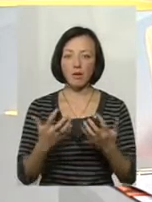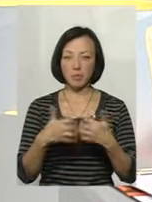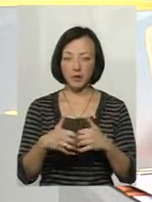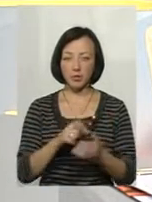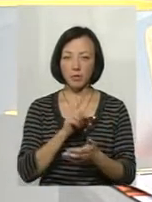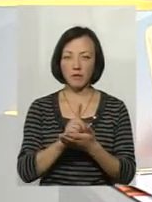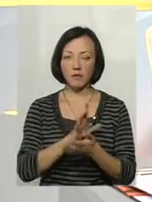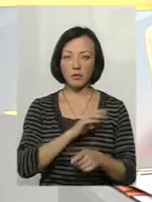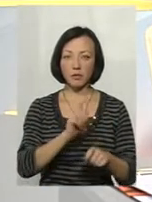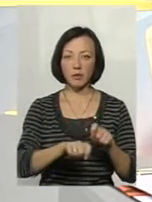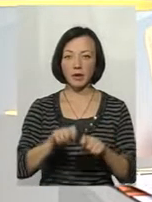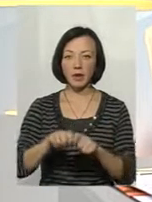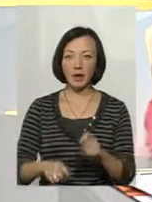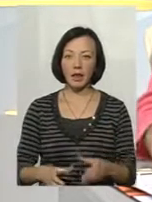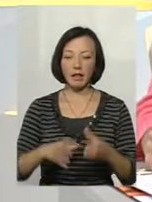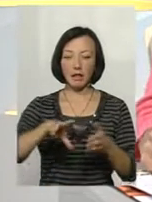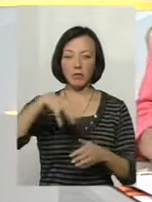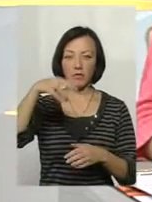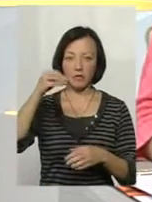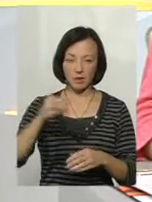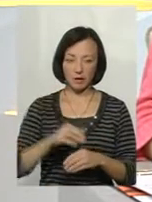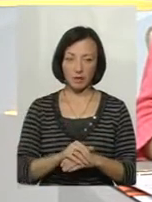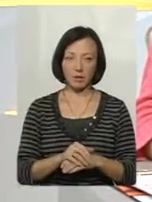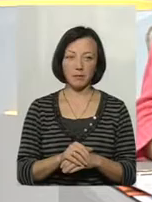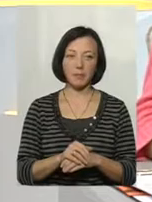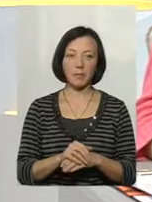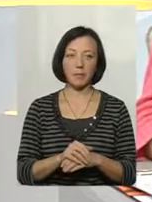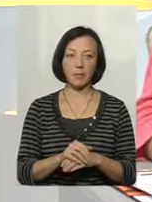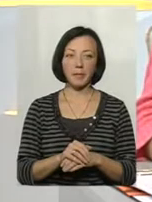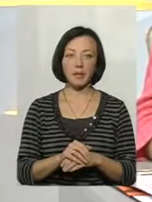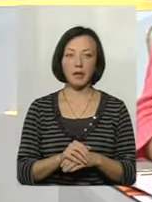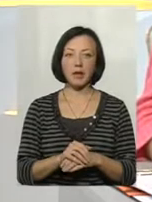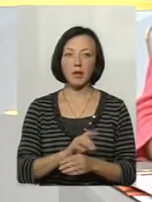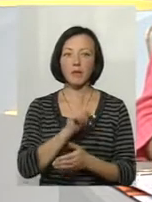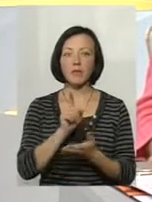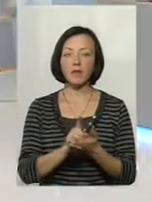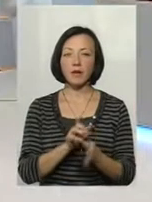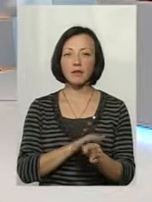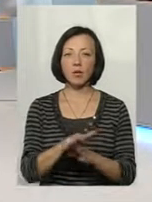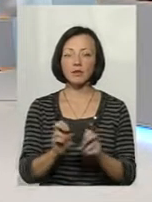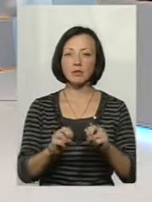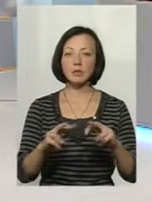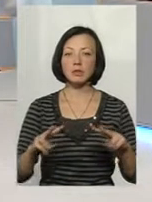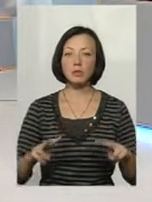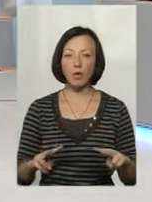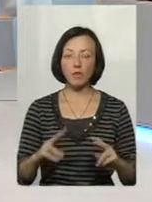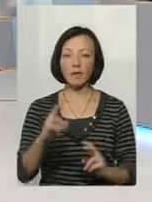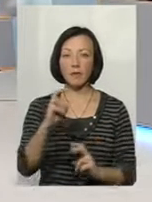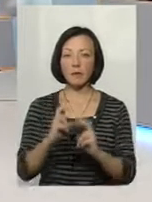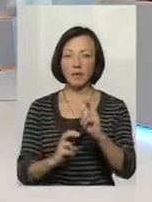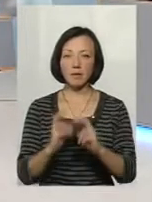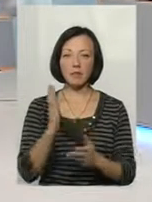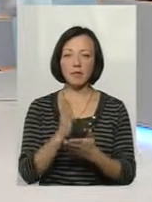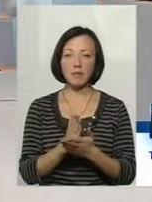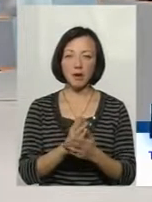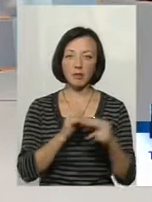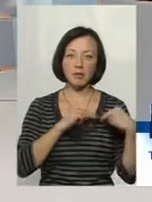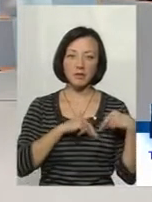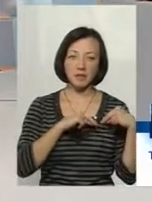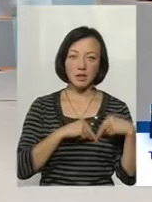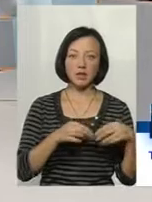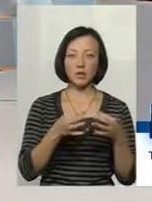бути провірені димові вентиляційні канали. Це повинні виконувати спеціалізовані підприємства, які мають фахівці,